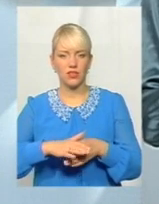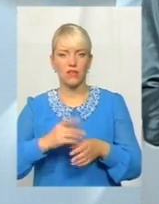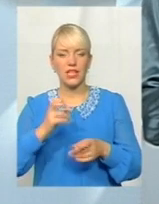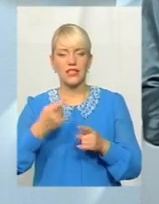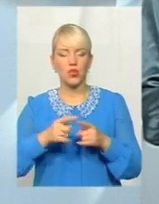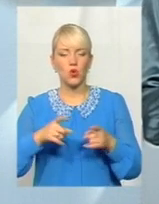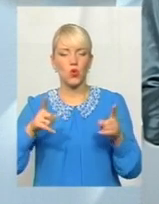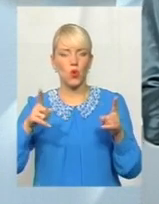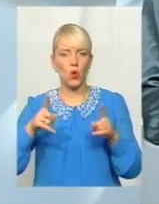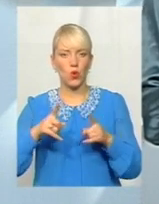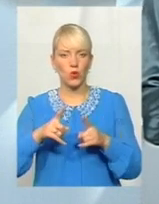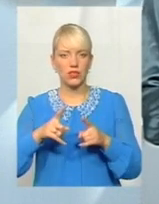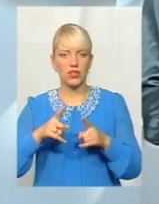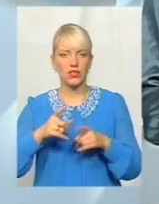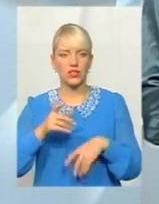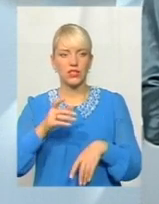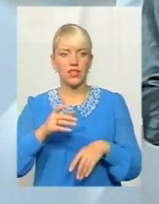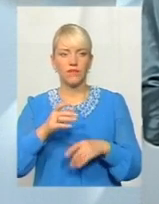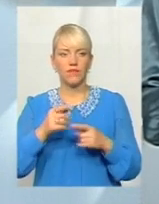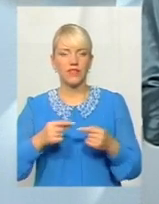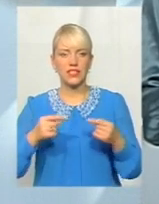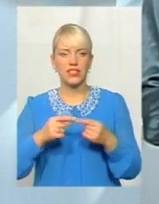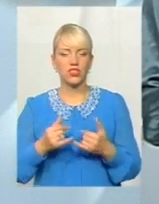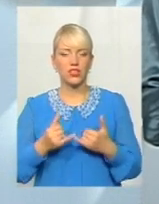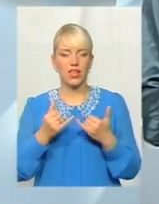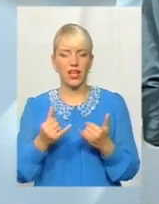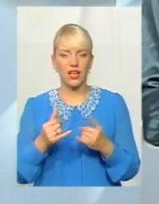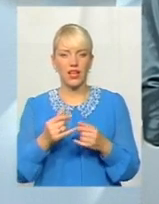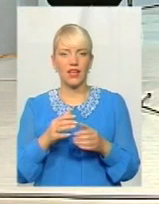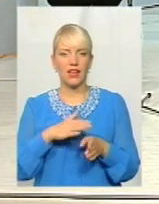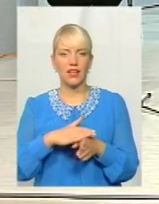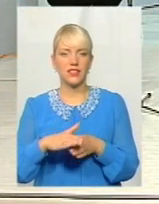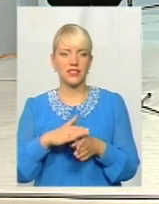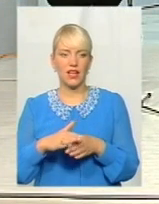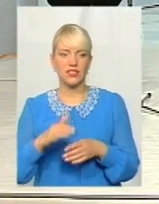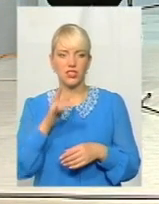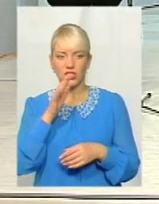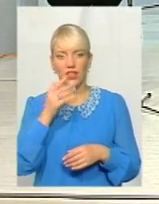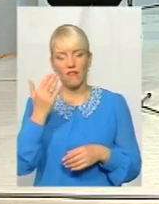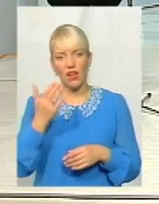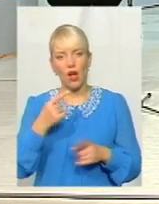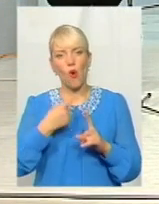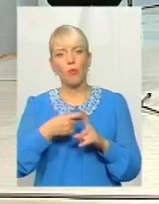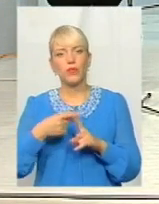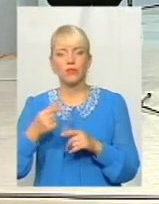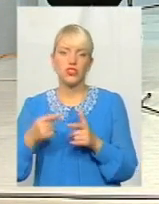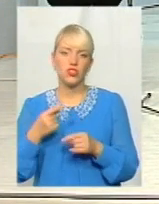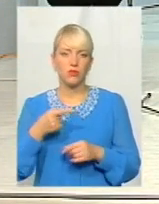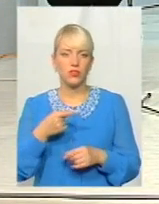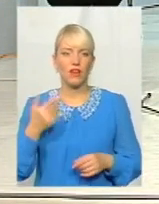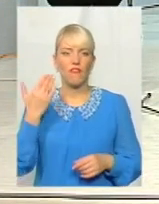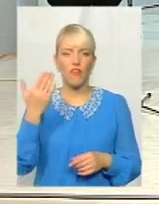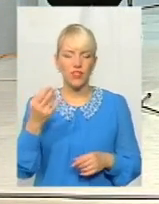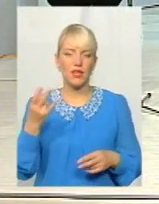який визначений для реалізації? Я скажу, ви оптиміст чи песиміст? Вони мусять це зробити